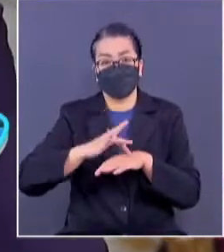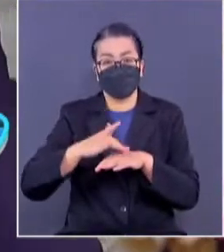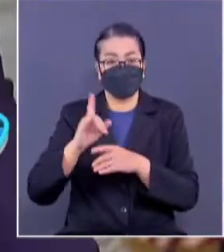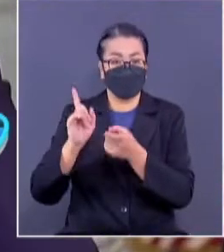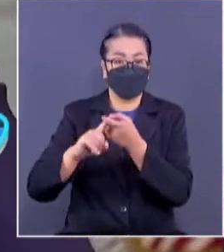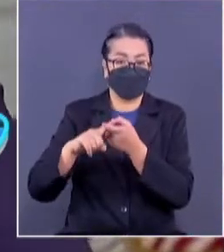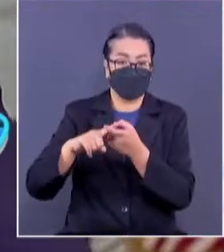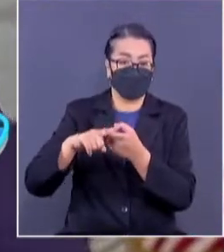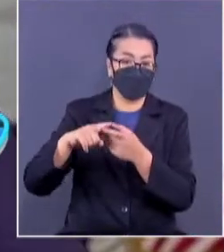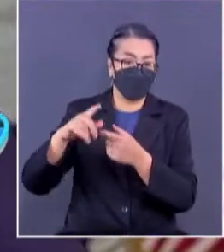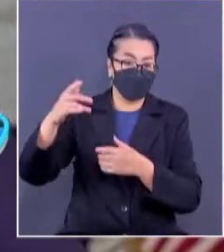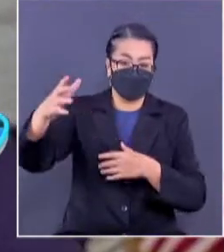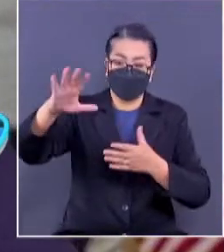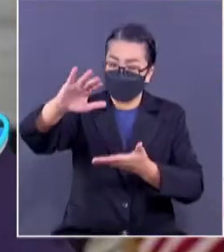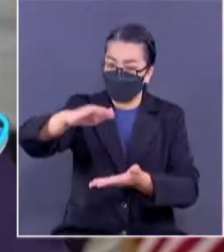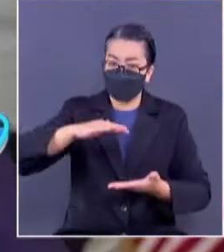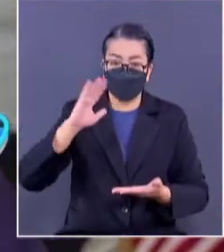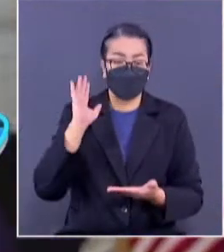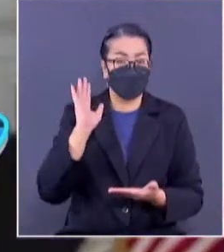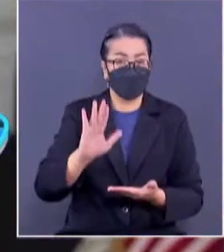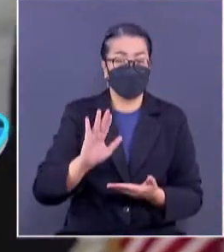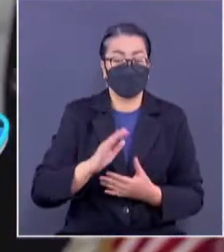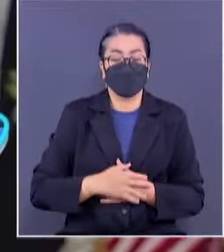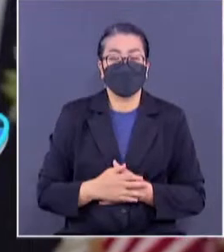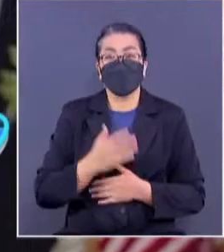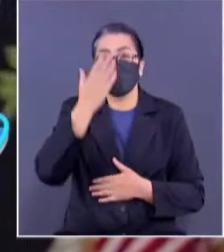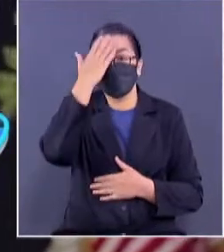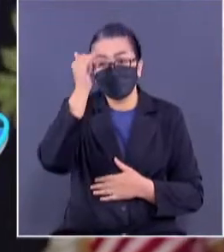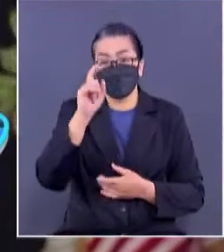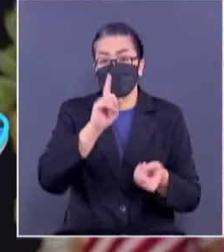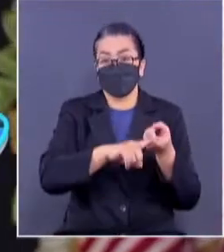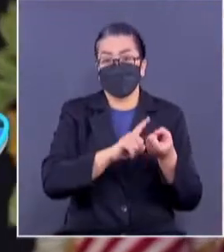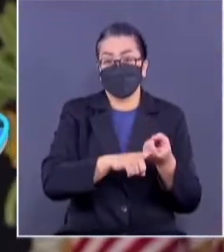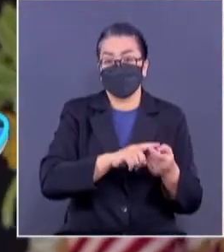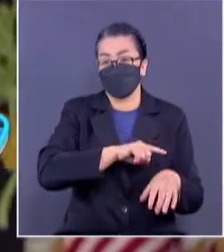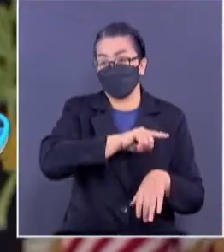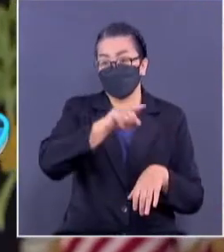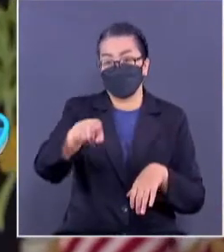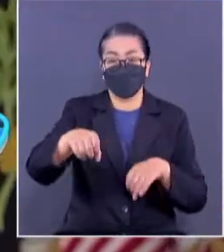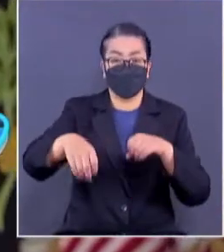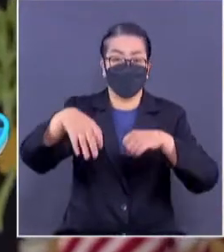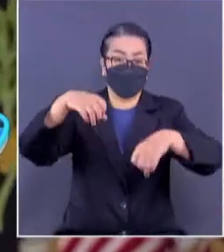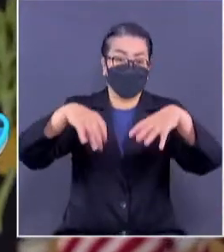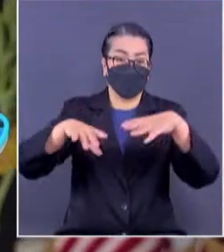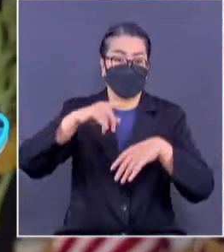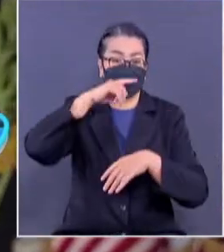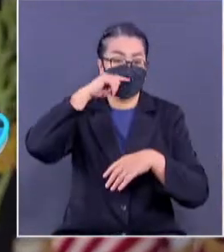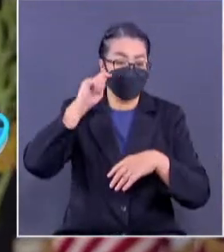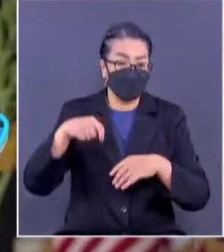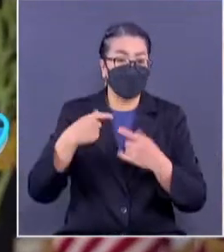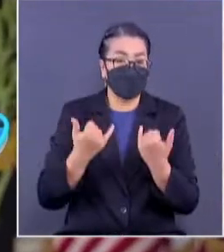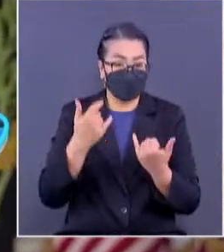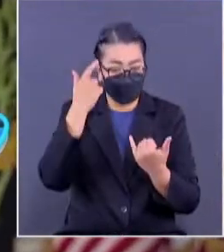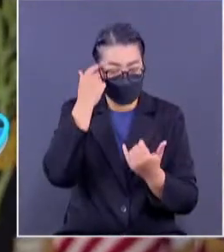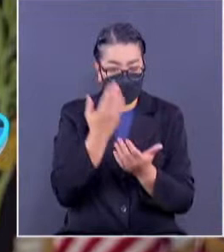ที่รัสเซียบุกยูเครนและก็มีการชาติกันครับว่ามาตรการนี้จะทำให้ราคาน้ำมันพุ่งต่อไปอีกนะครับแต่ว่า